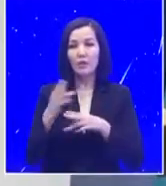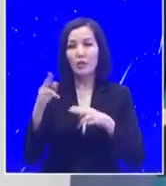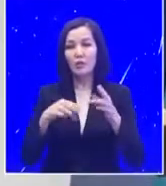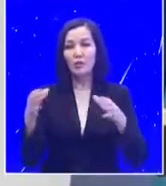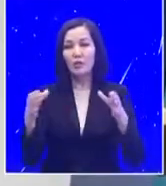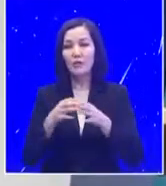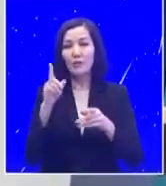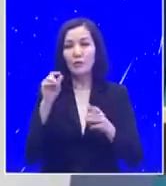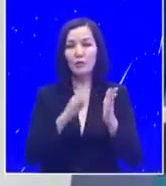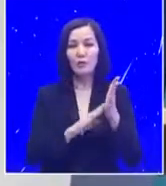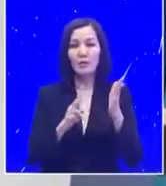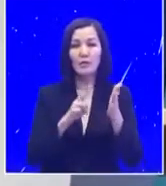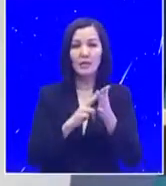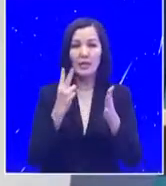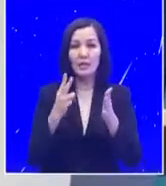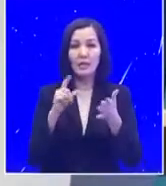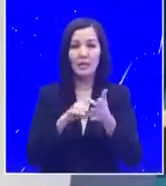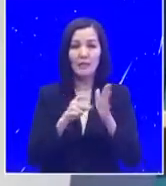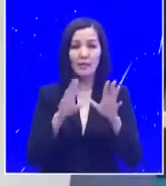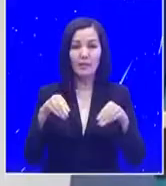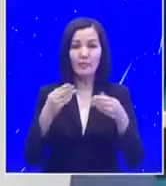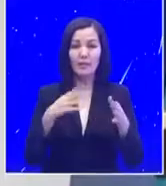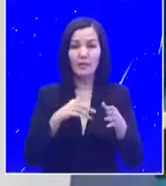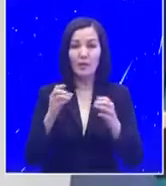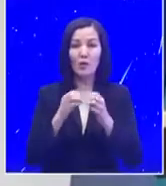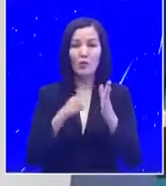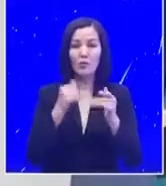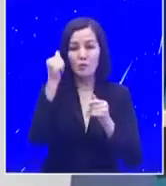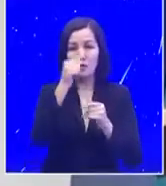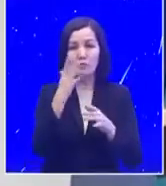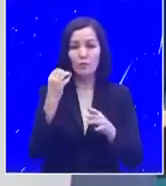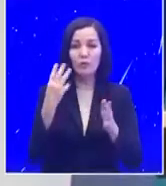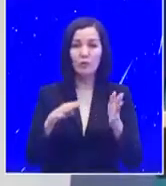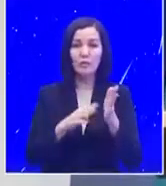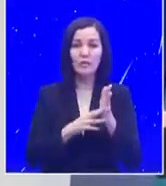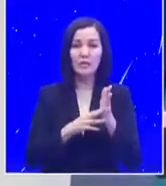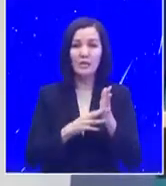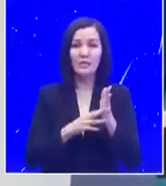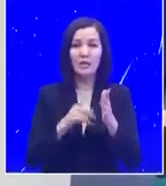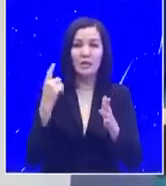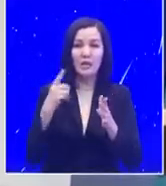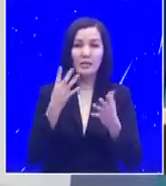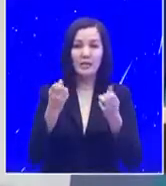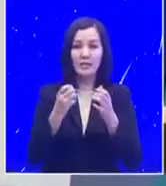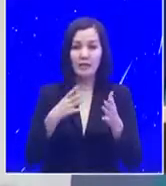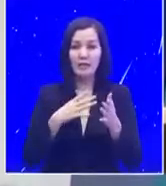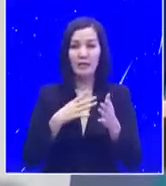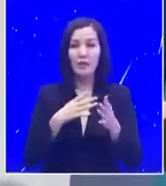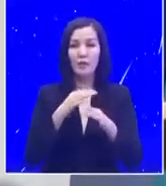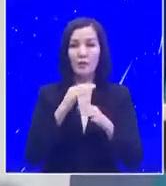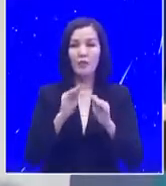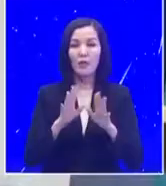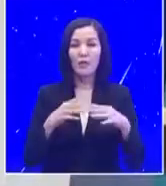есебінен 192 пәтер өткізілді. Жалпы 19 жылы 598 пәтер өз иелерін тапты.